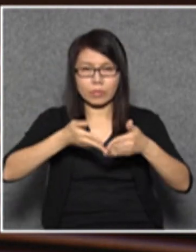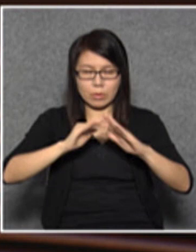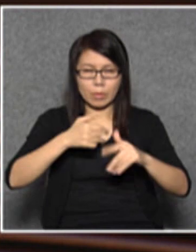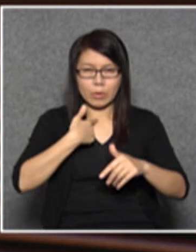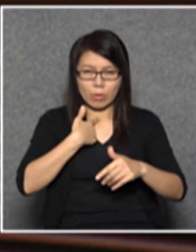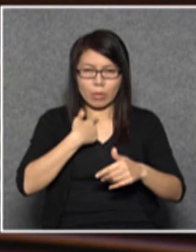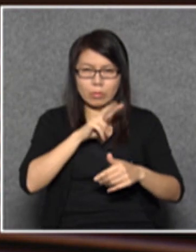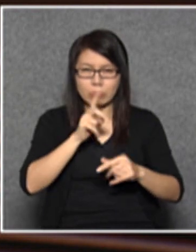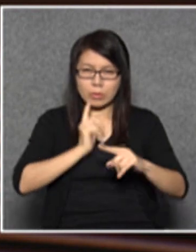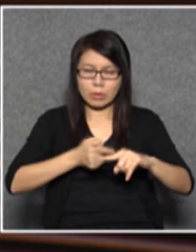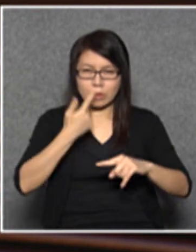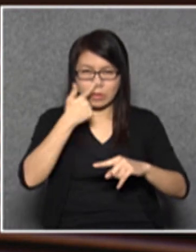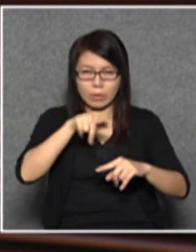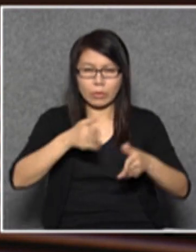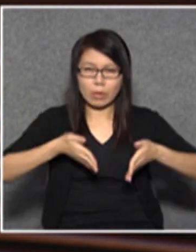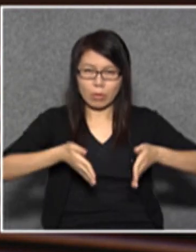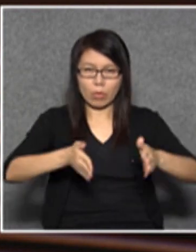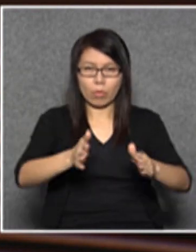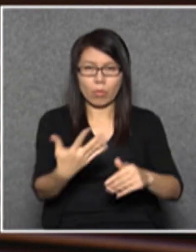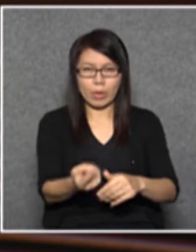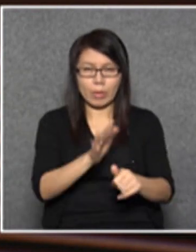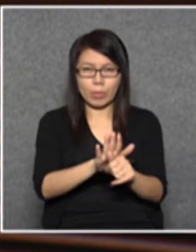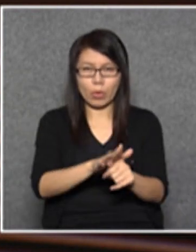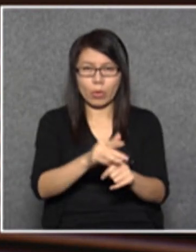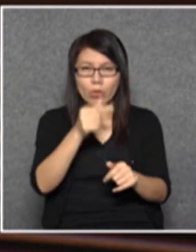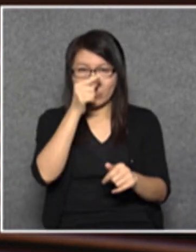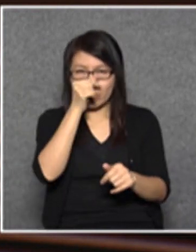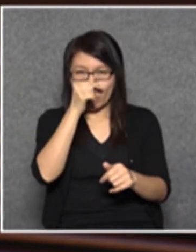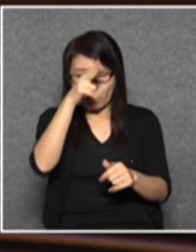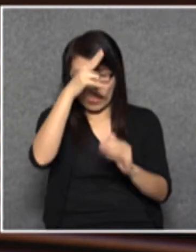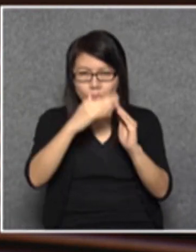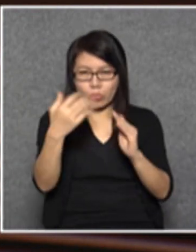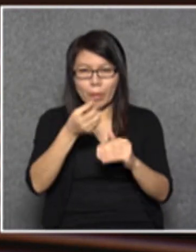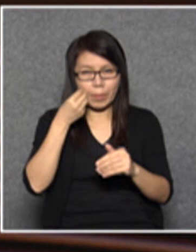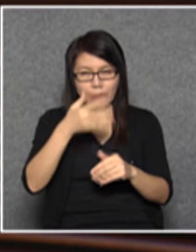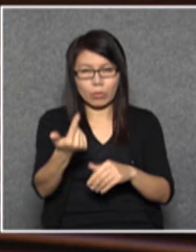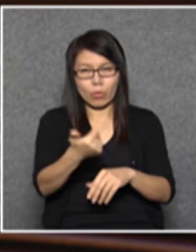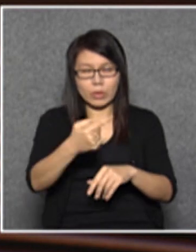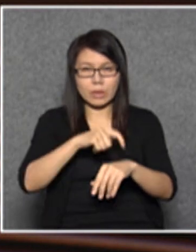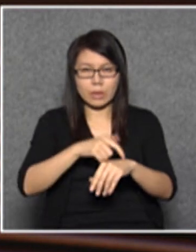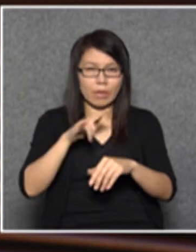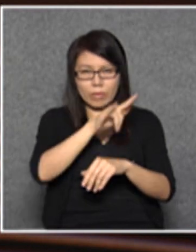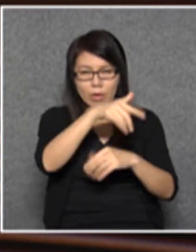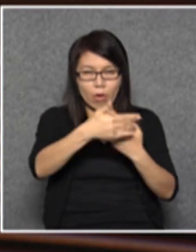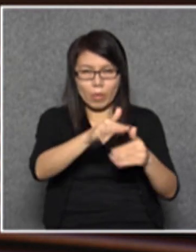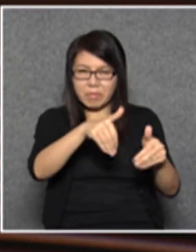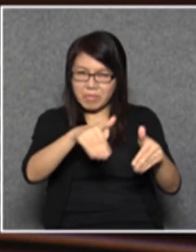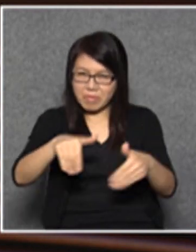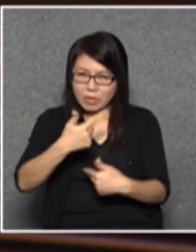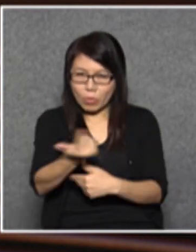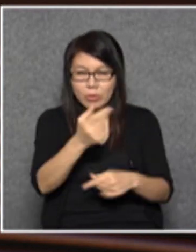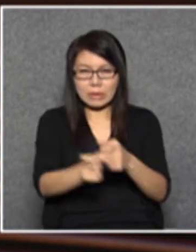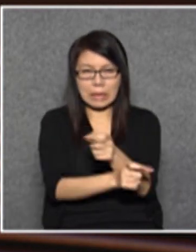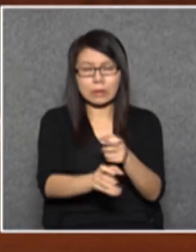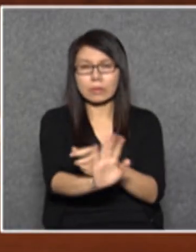出我們走的新路，不只是幫蘇局長可以給多些時間去外遊攞多啲生意，喺依個局